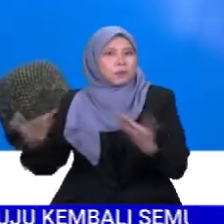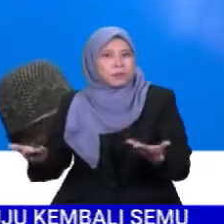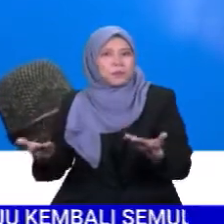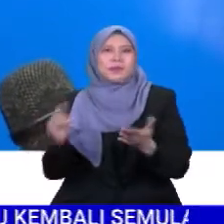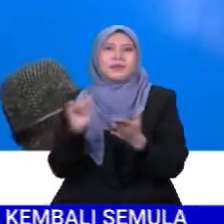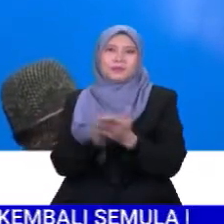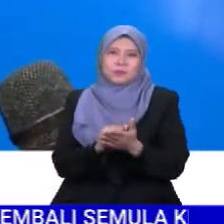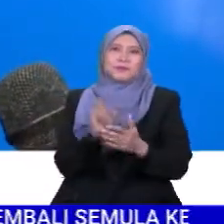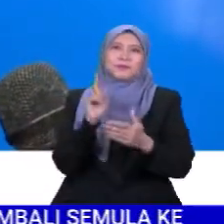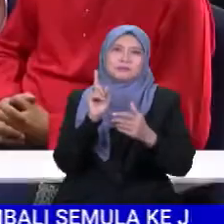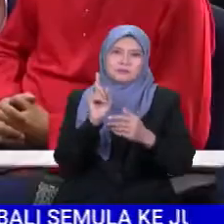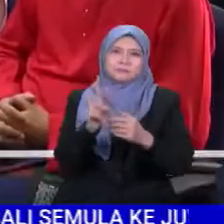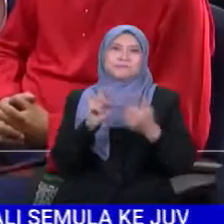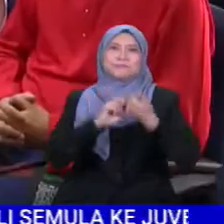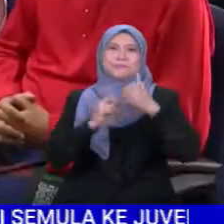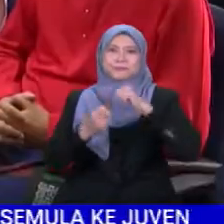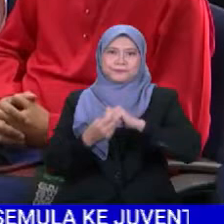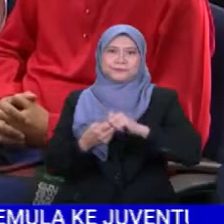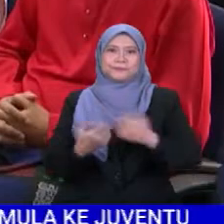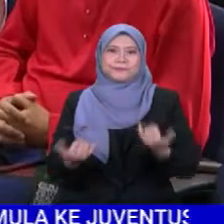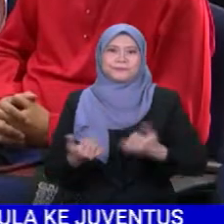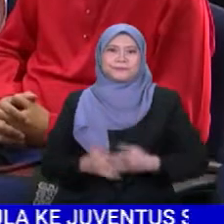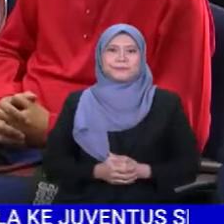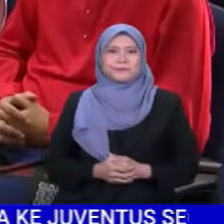satu isunya.